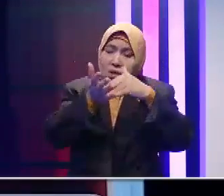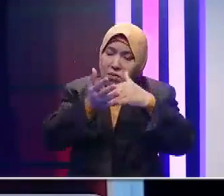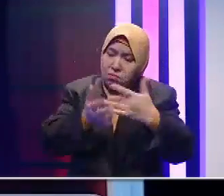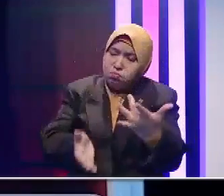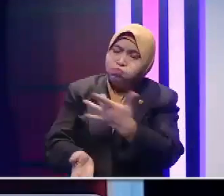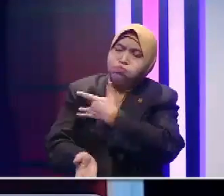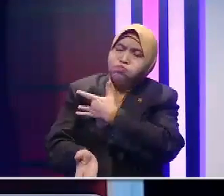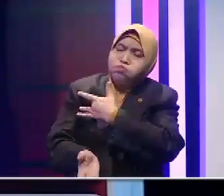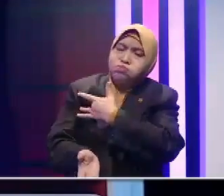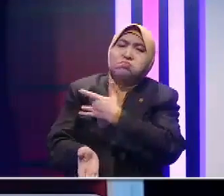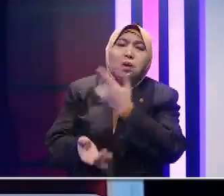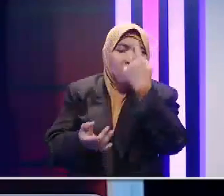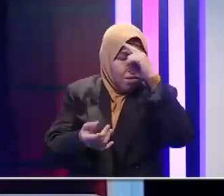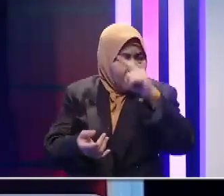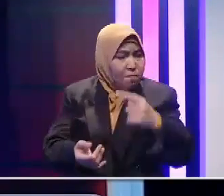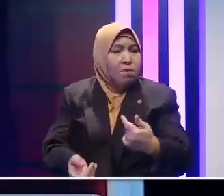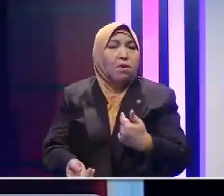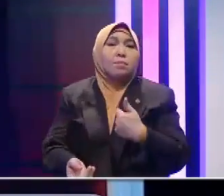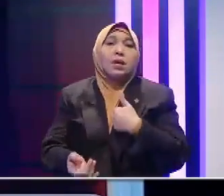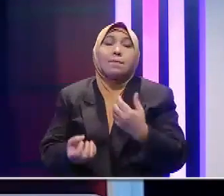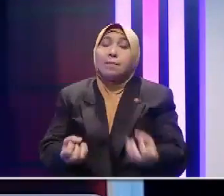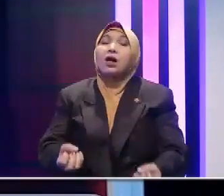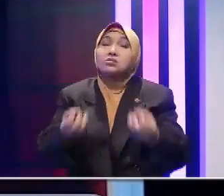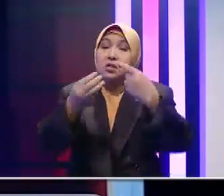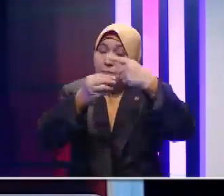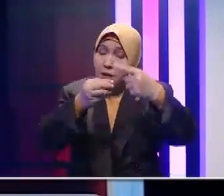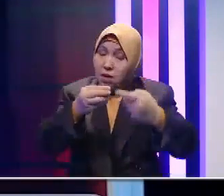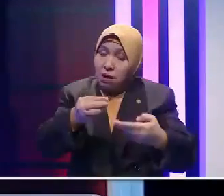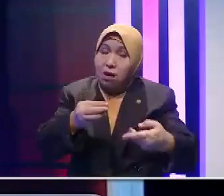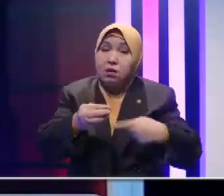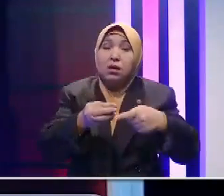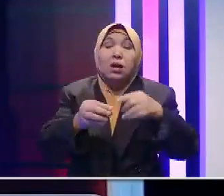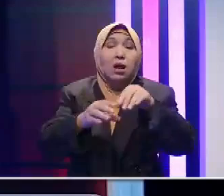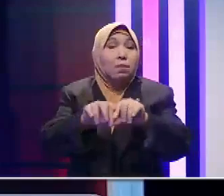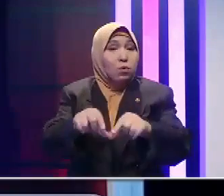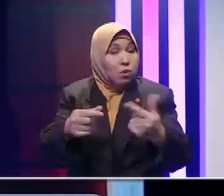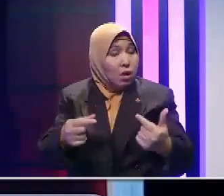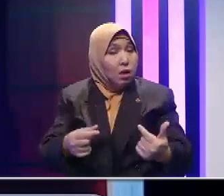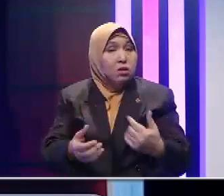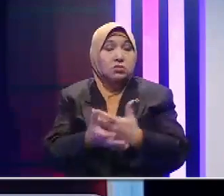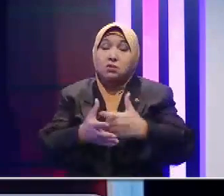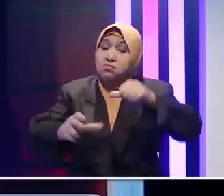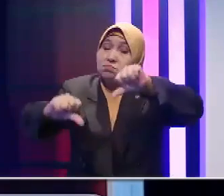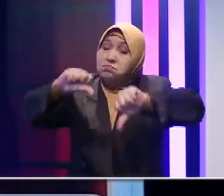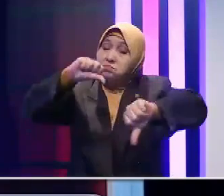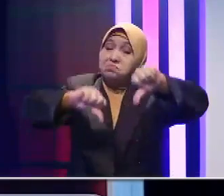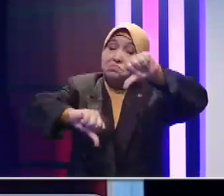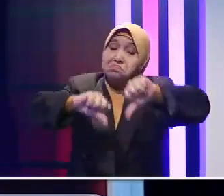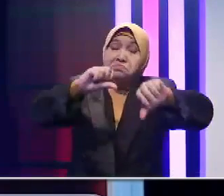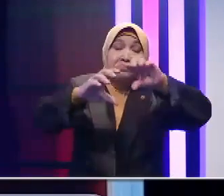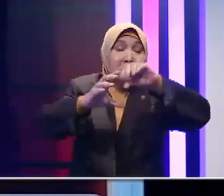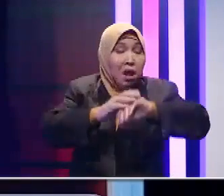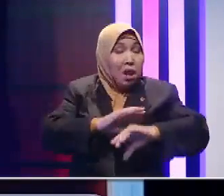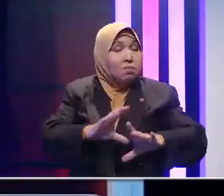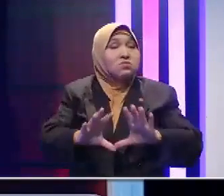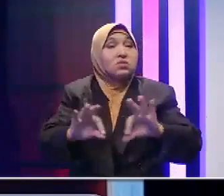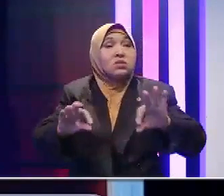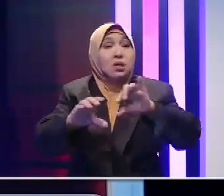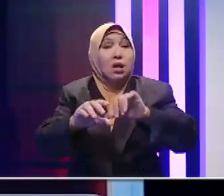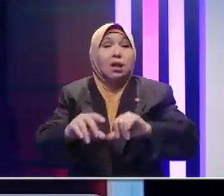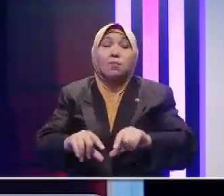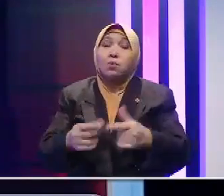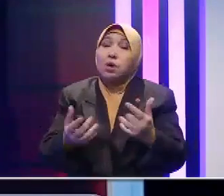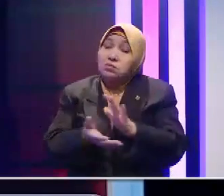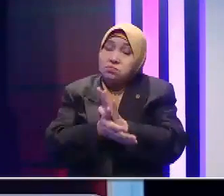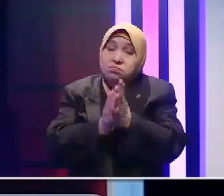tiba. Jadi bagi saya, banyak benda yang dalam Quran, antaranya lagi perkara-perkara sains yang diceritakan dalam Quran. Benda